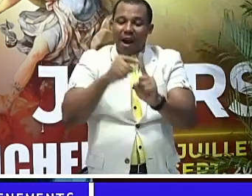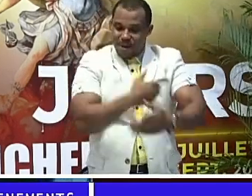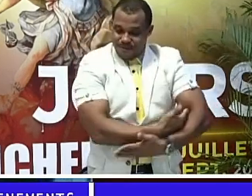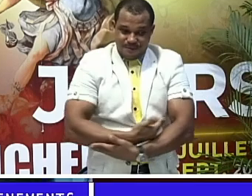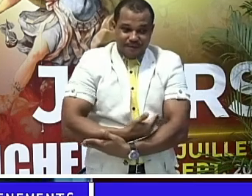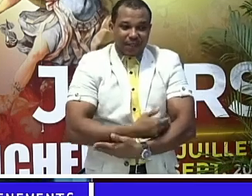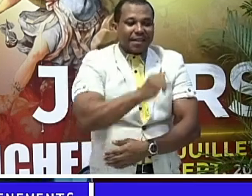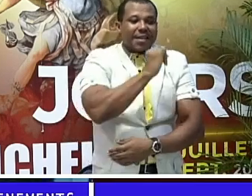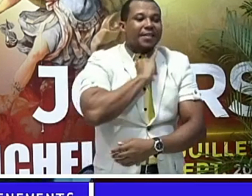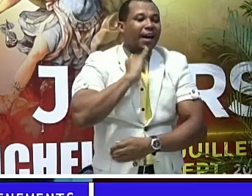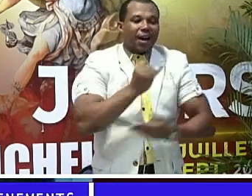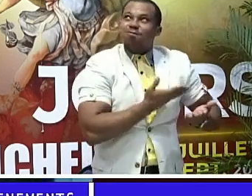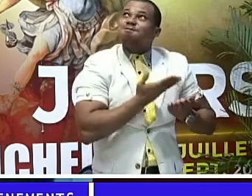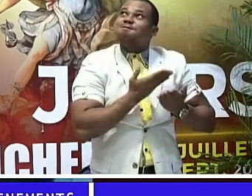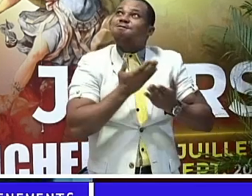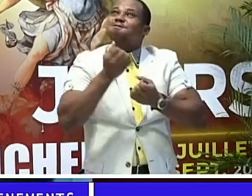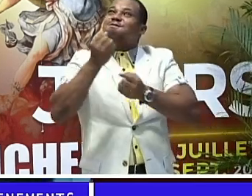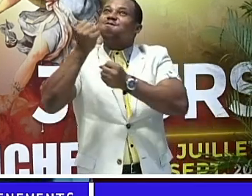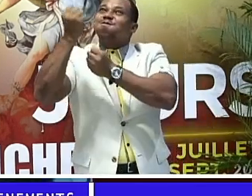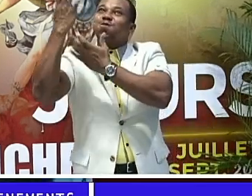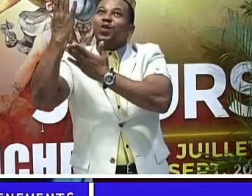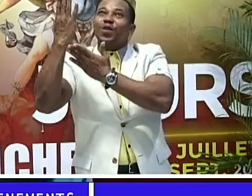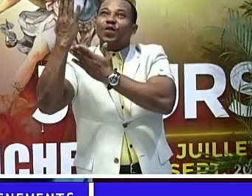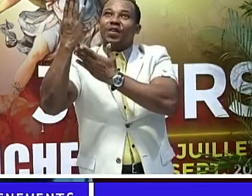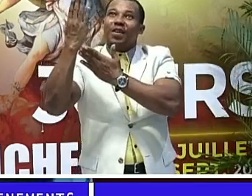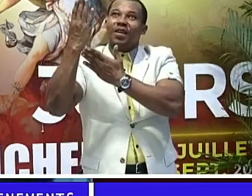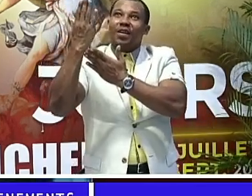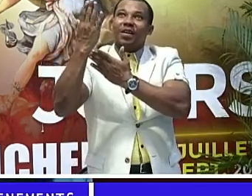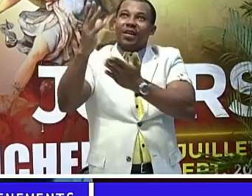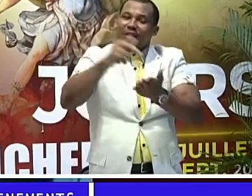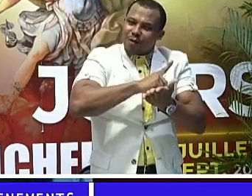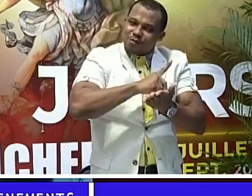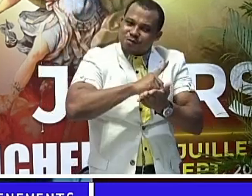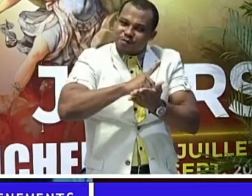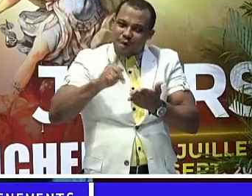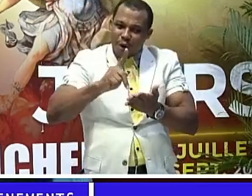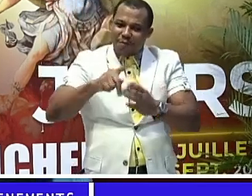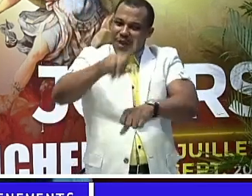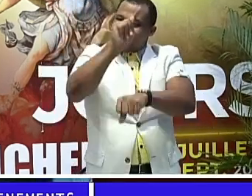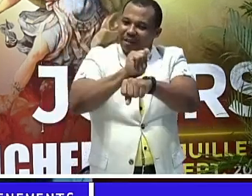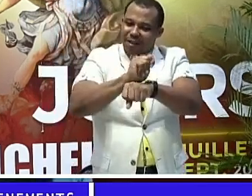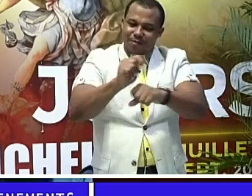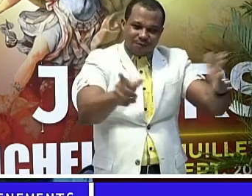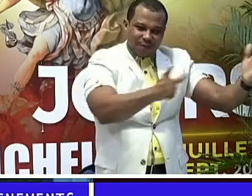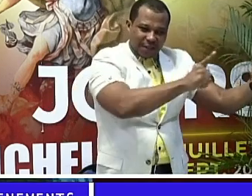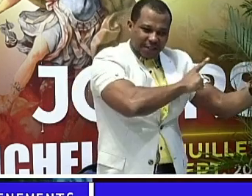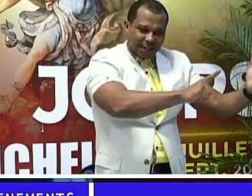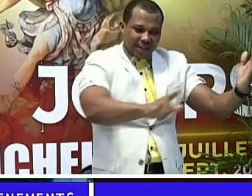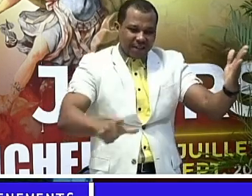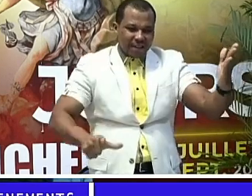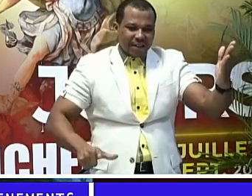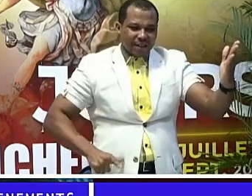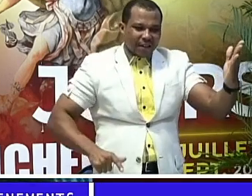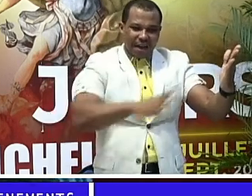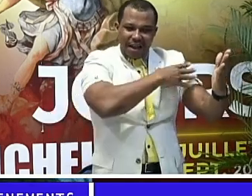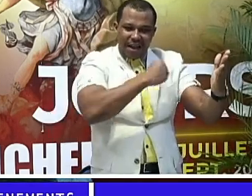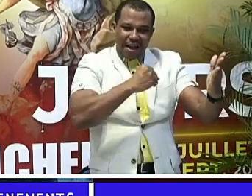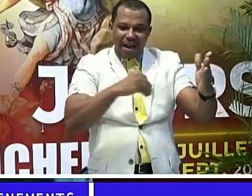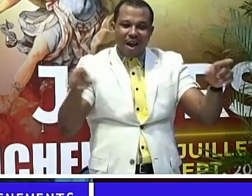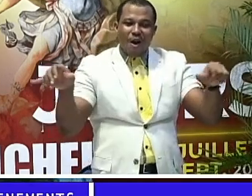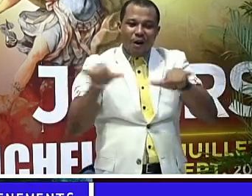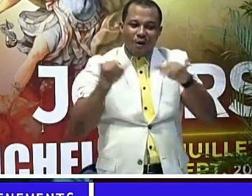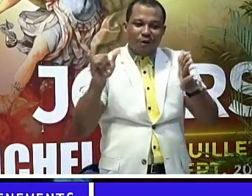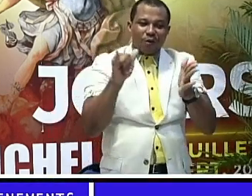apportent l'offrande dans des vases purs au temple du Seigneur. Et même,